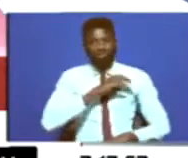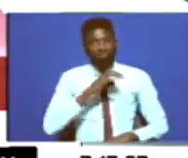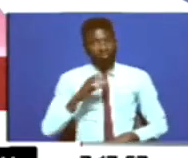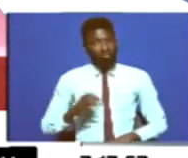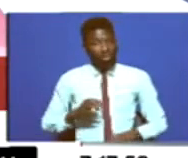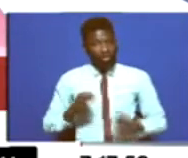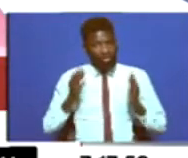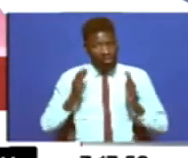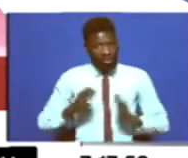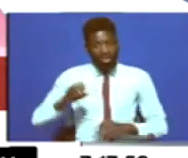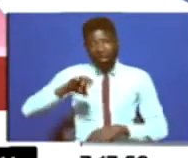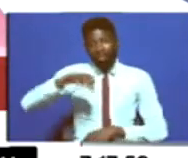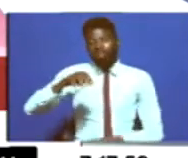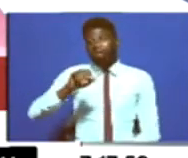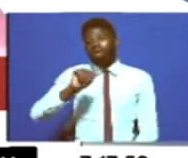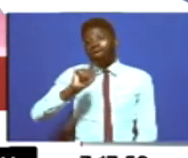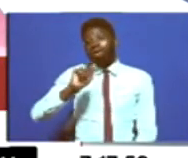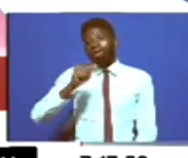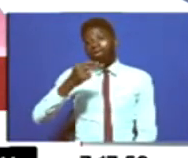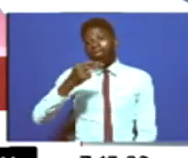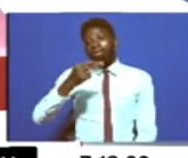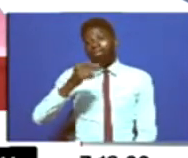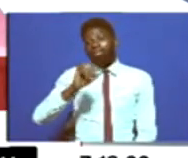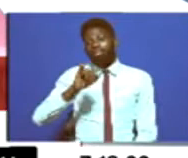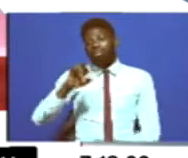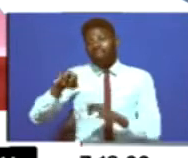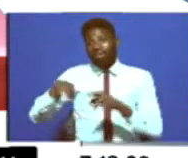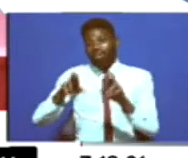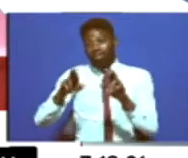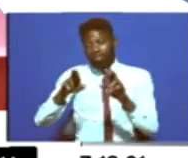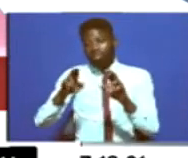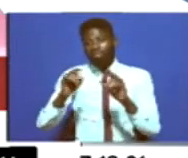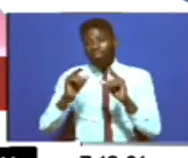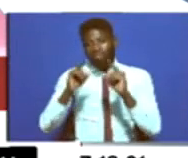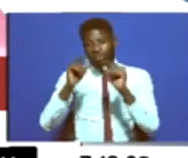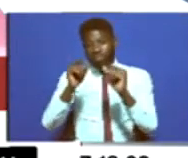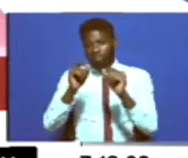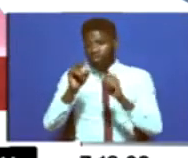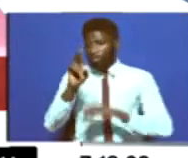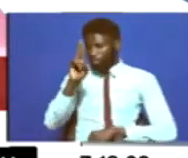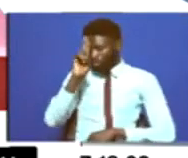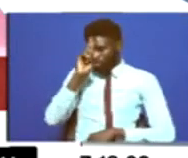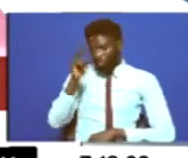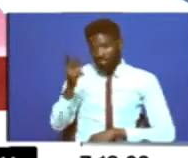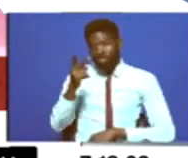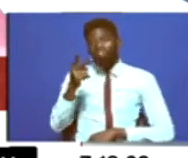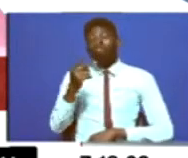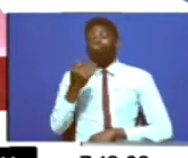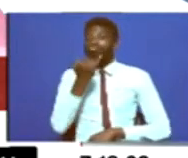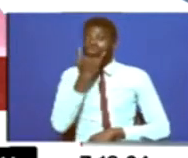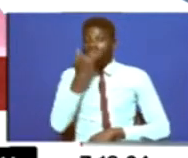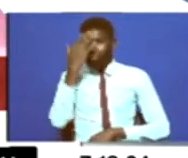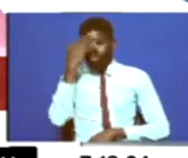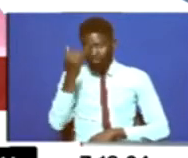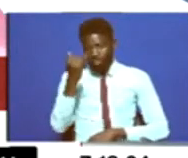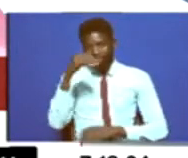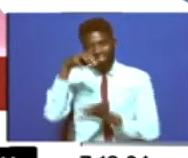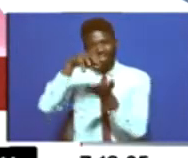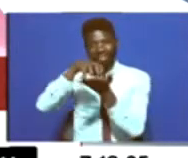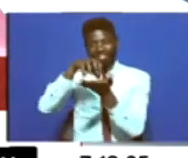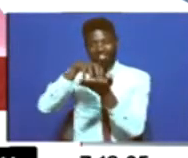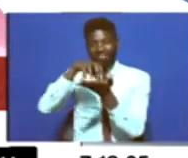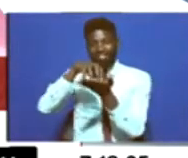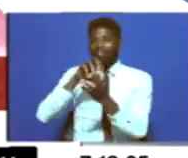Wambugu amewakosoa maafisa hao wa polisi kwa madai ya kuingilia kesi ambazo tayari ziko mahakamani kwa